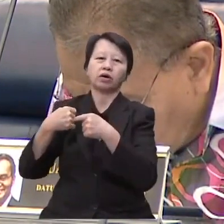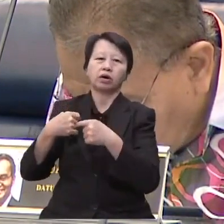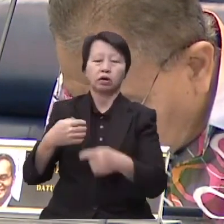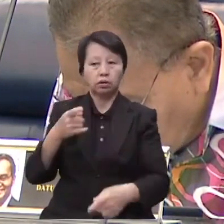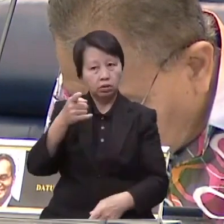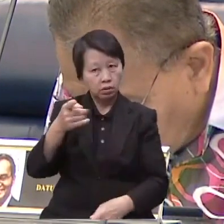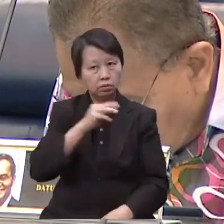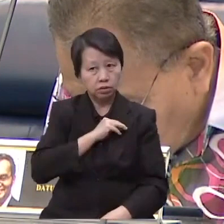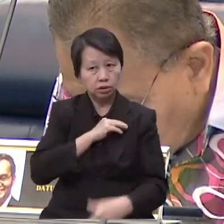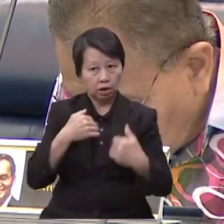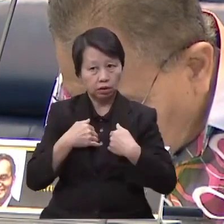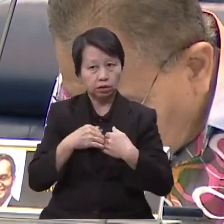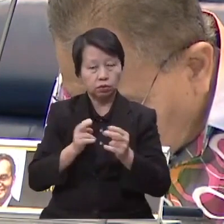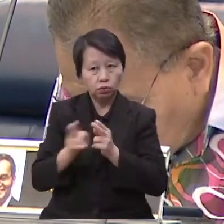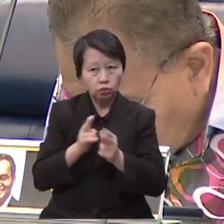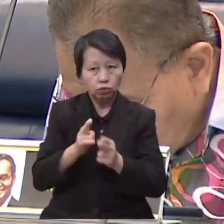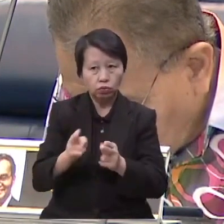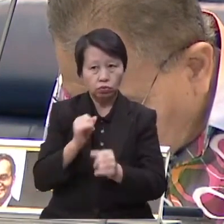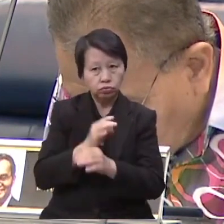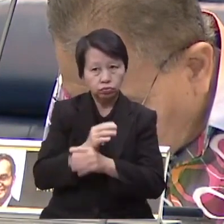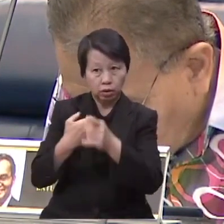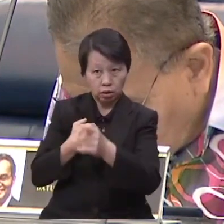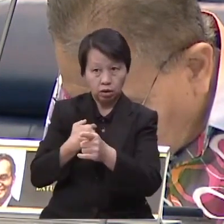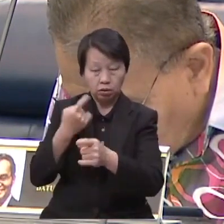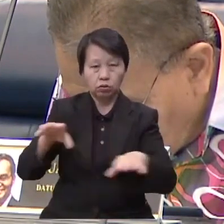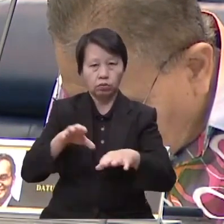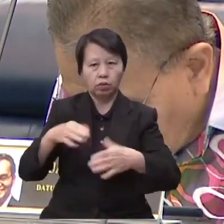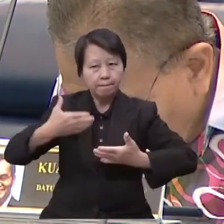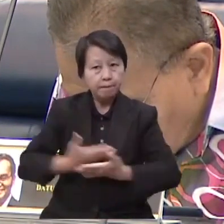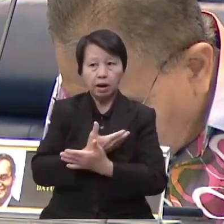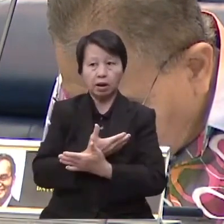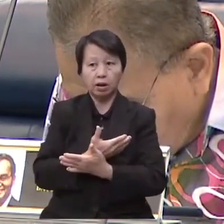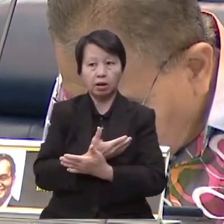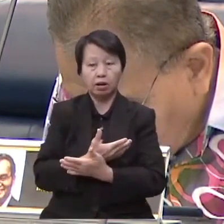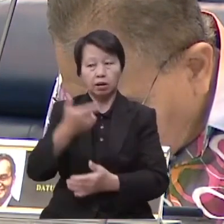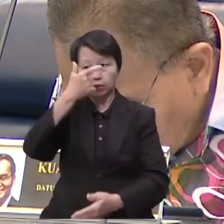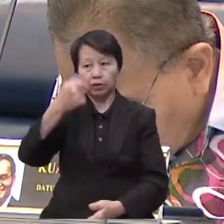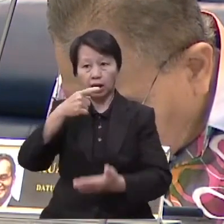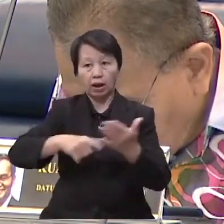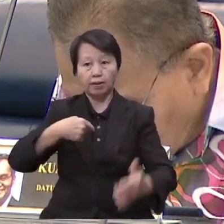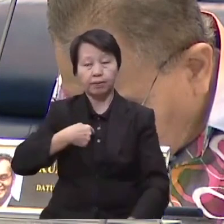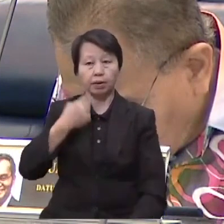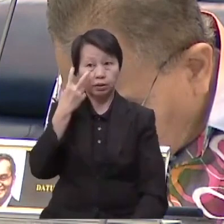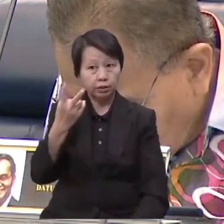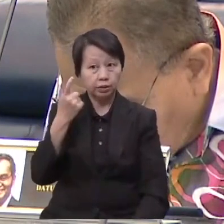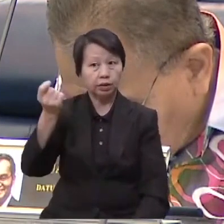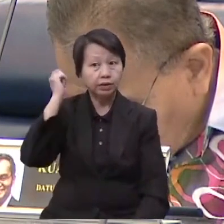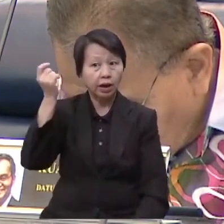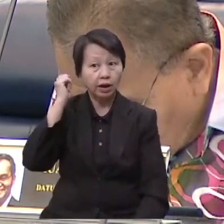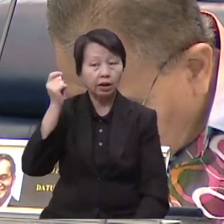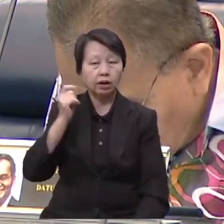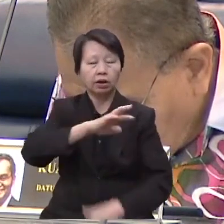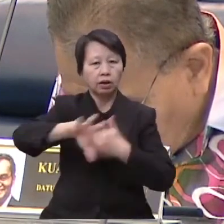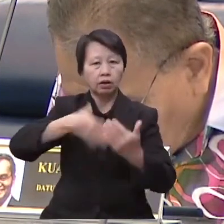buat usaha untuk membuat sesuatu yang baru k kerana apa yang saya tengok dengar tadi adalah